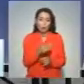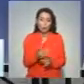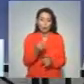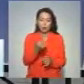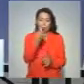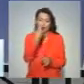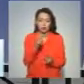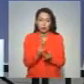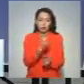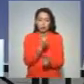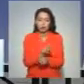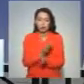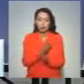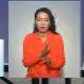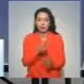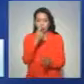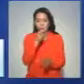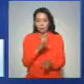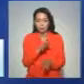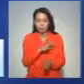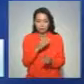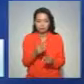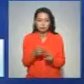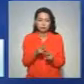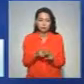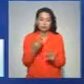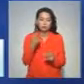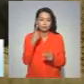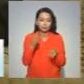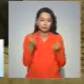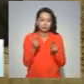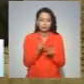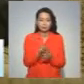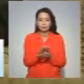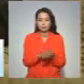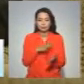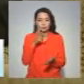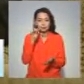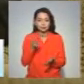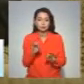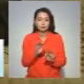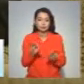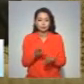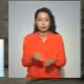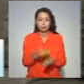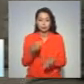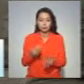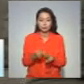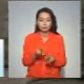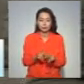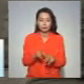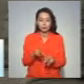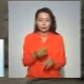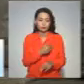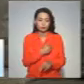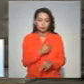и уже не остановился. Отношения с родителями испортились, доверия к нему нет. Парень рассказывает, что в предыдущие курсы лечения для него